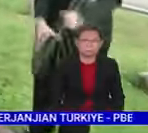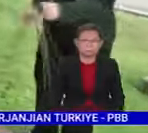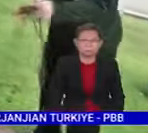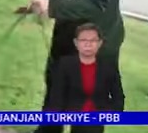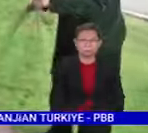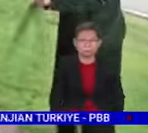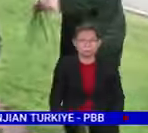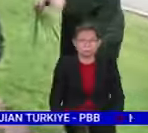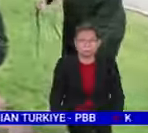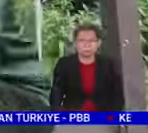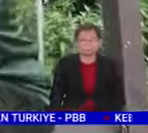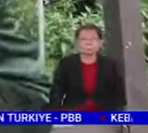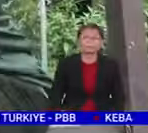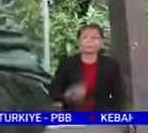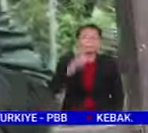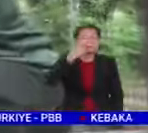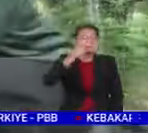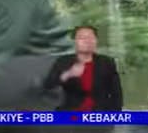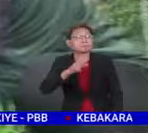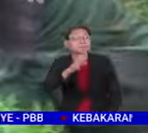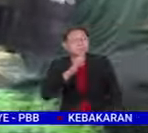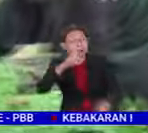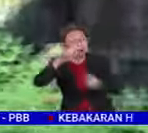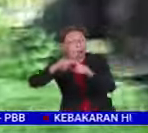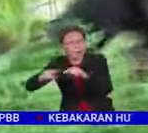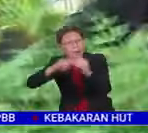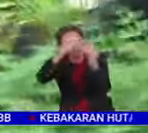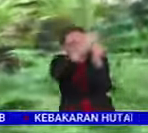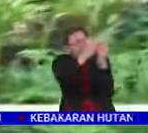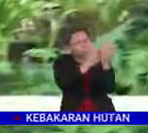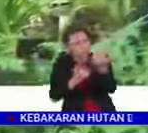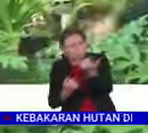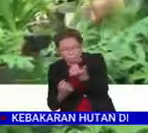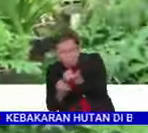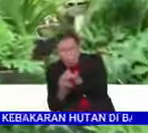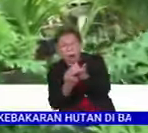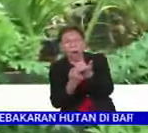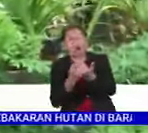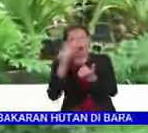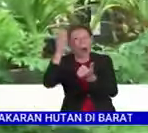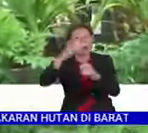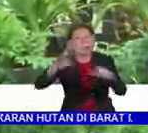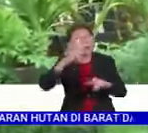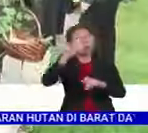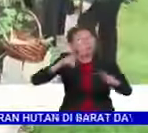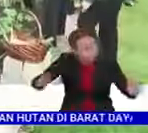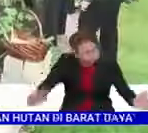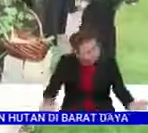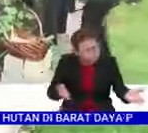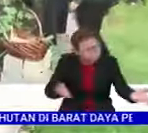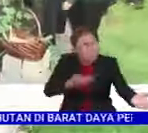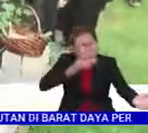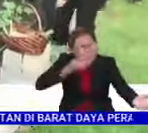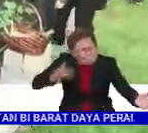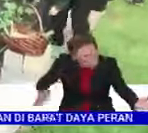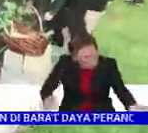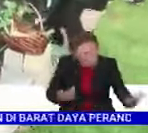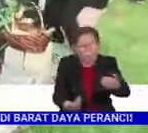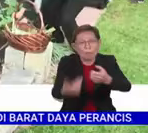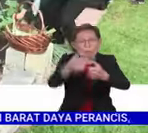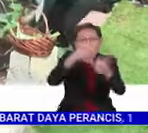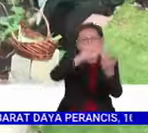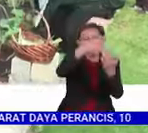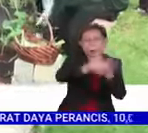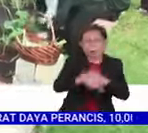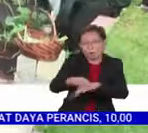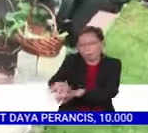Dalam sidang media sama, Tan Sri Anwar berkata pelbagai langkah advokasi akan dilaksana bagi menggalakkan generasi muda untuk terlibat dalam